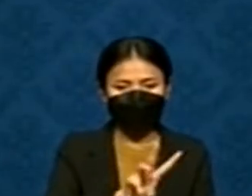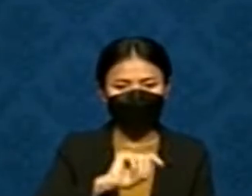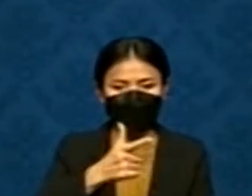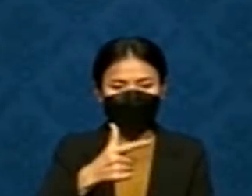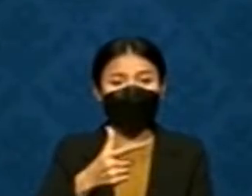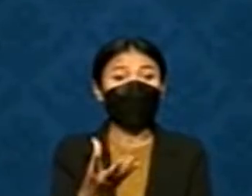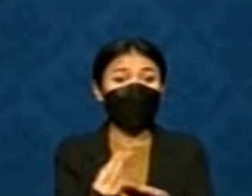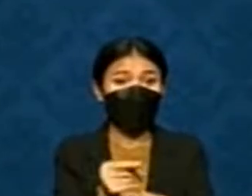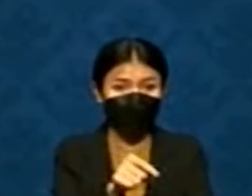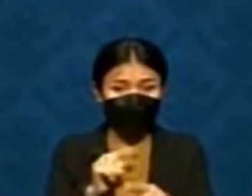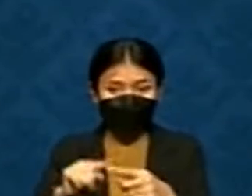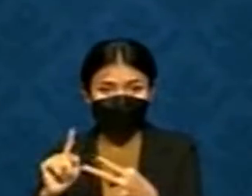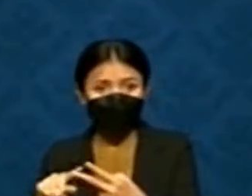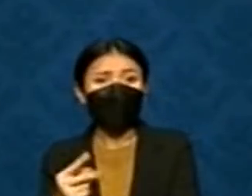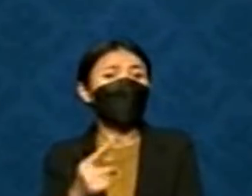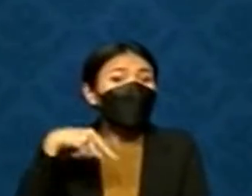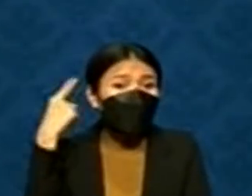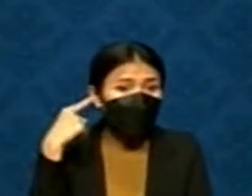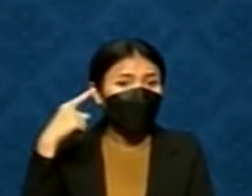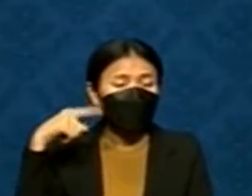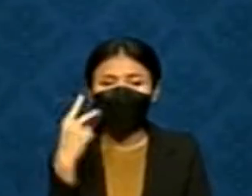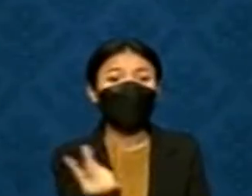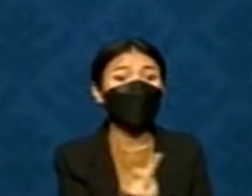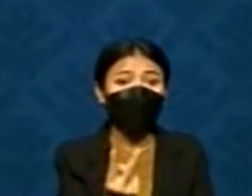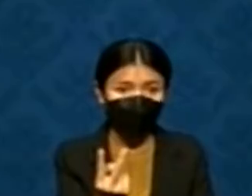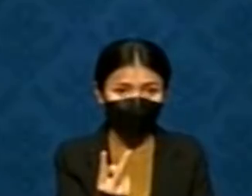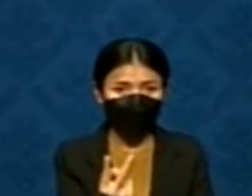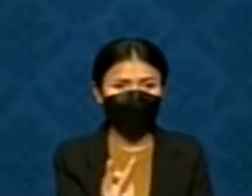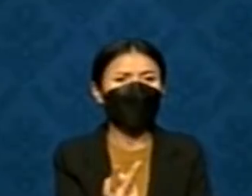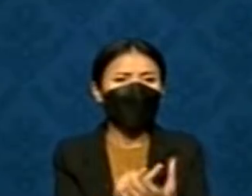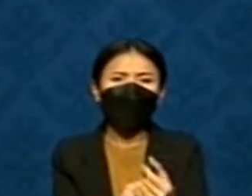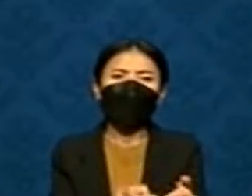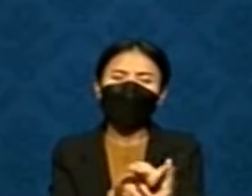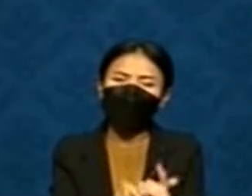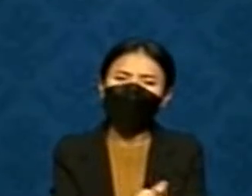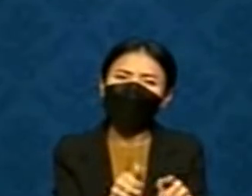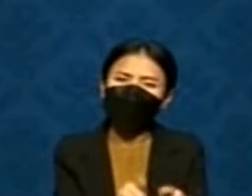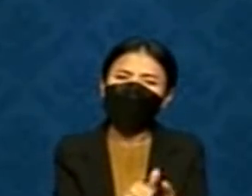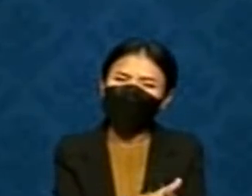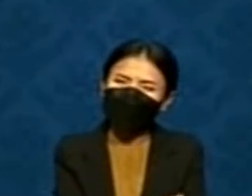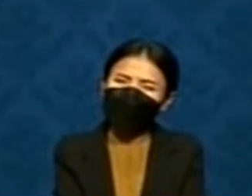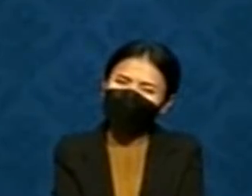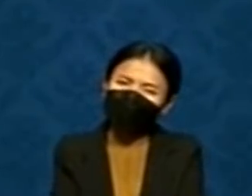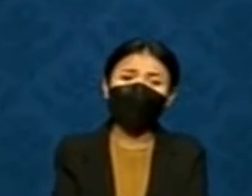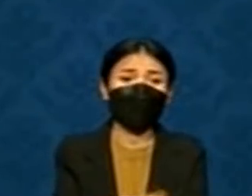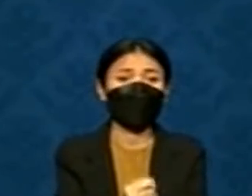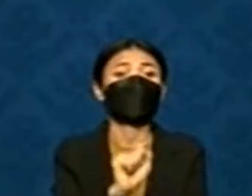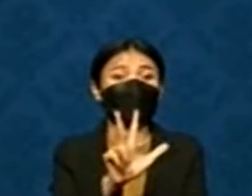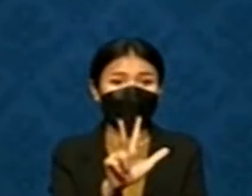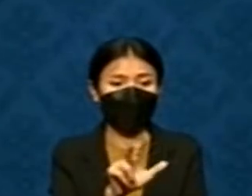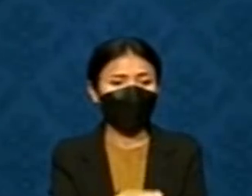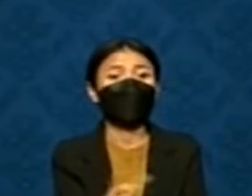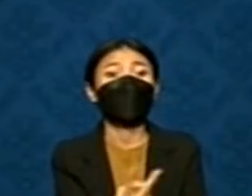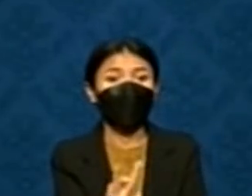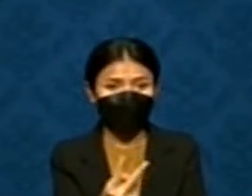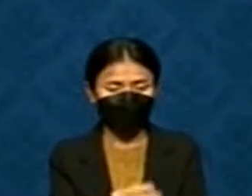แซ่อึ้งคู่รักหญิงรักหญิงซึ่งอยู่กันมานาน13ปีนะคะเขาได้พูดนะคะต้องขออนุญาตเอ่ยชื่อทั้งสอง